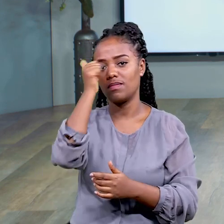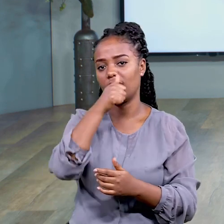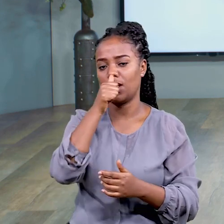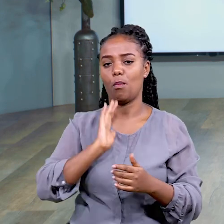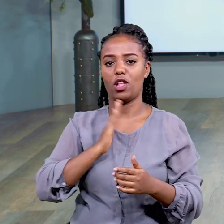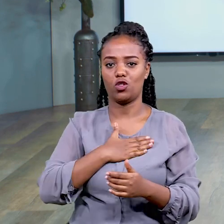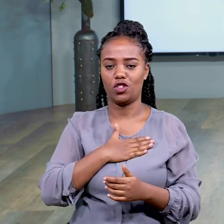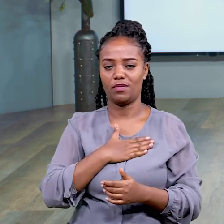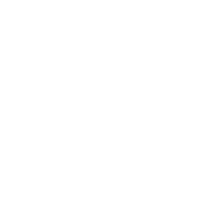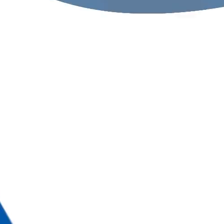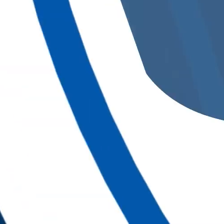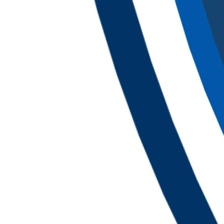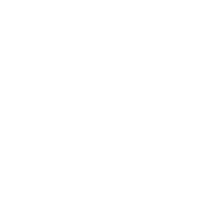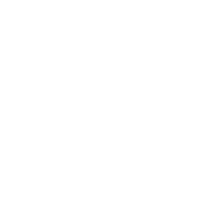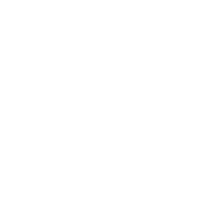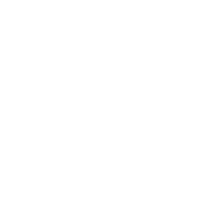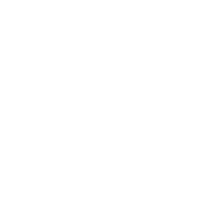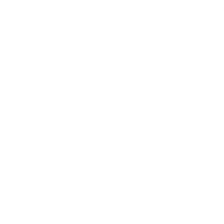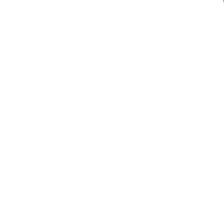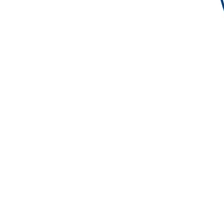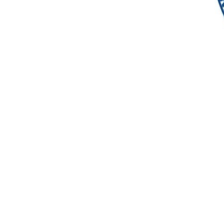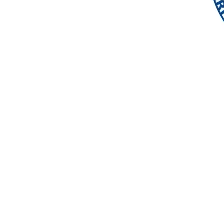አሻም ለኢትዮጵያችን።